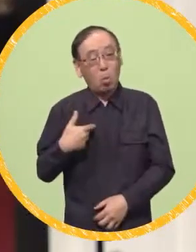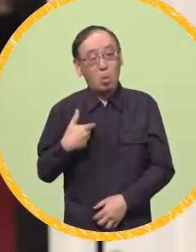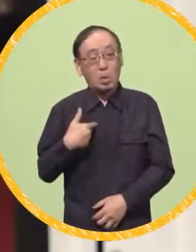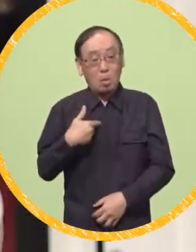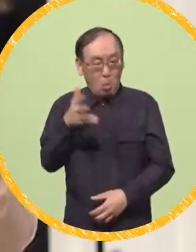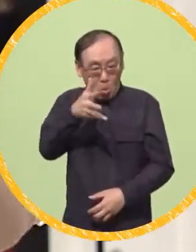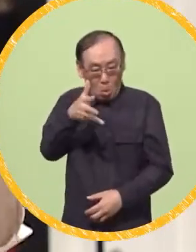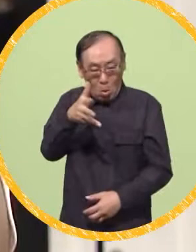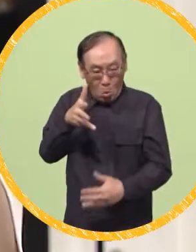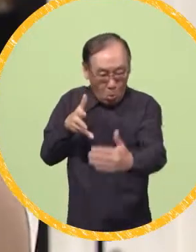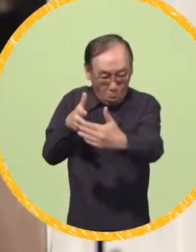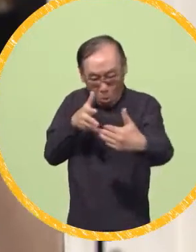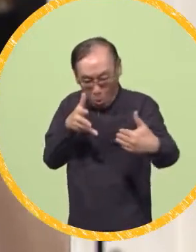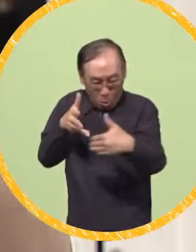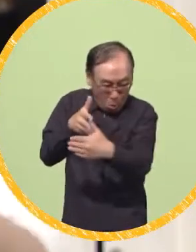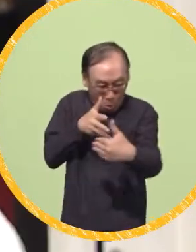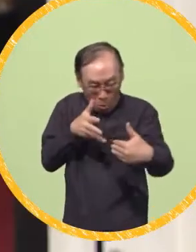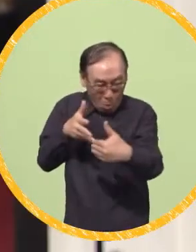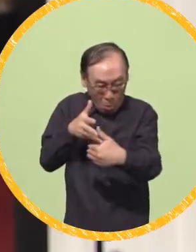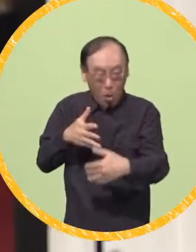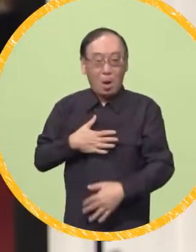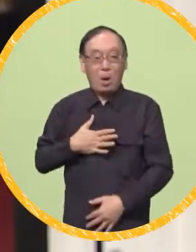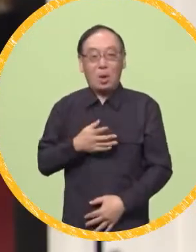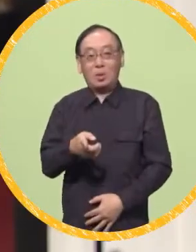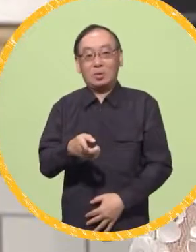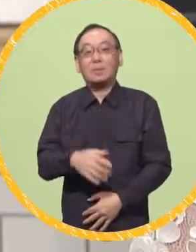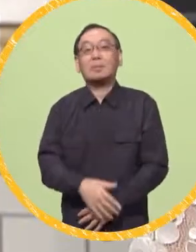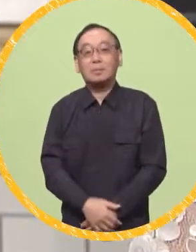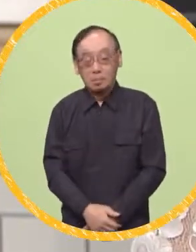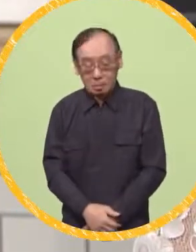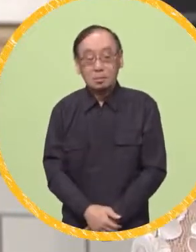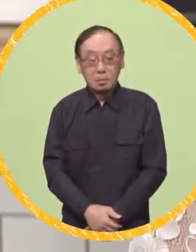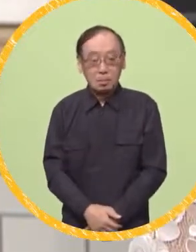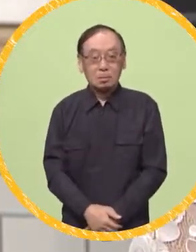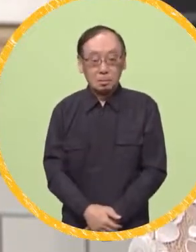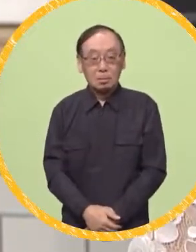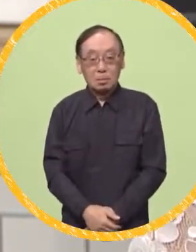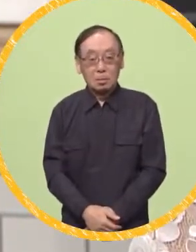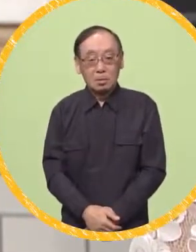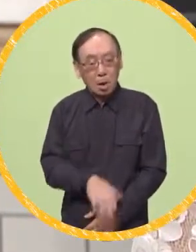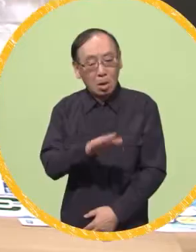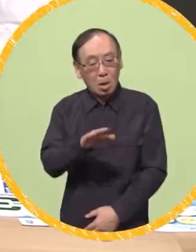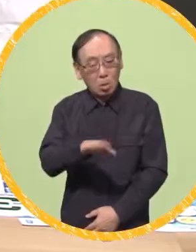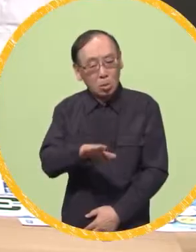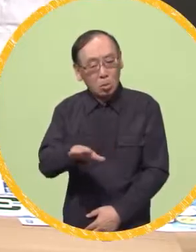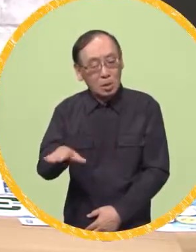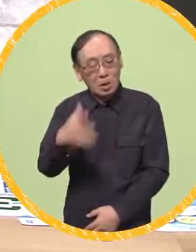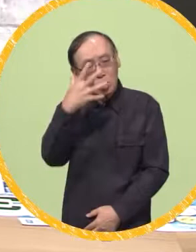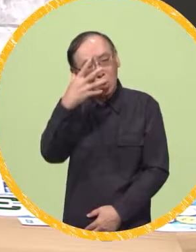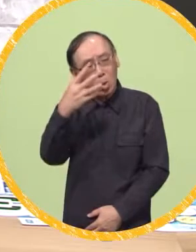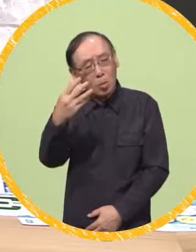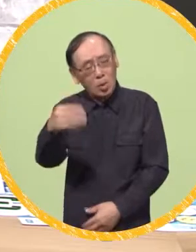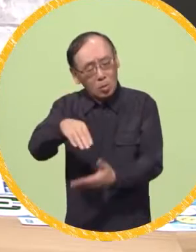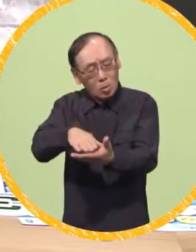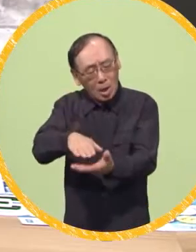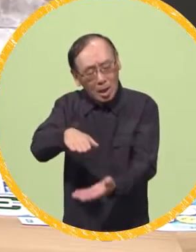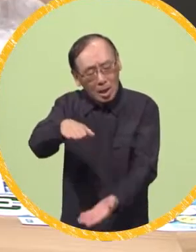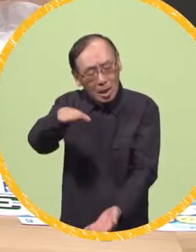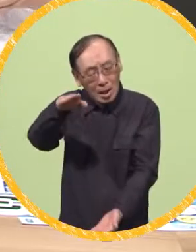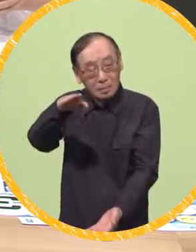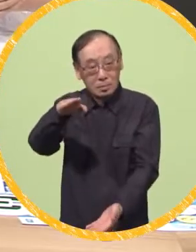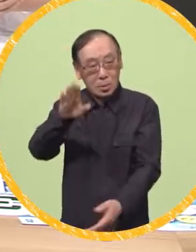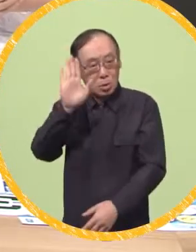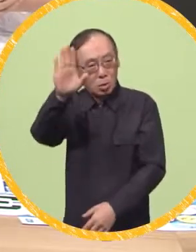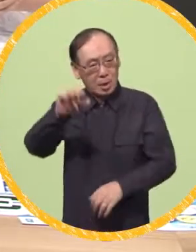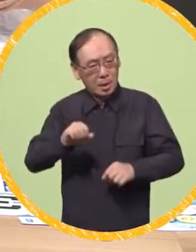ドライヤー当てながらやるとかいいですよねそうありますはぁ子供達が寝より興味を深めて将来やり